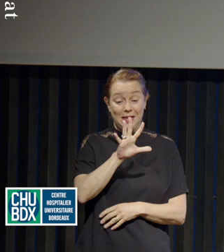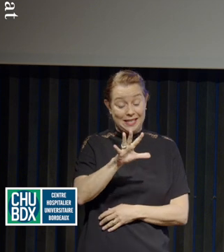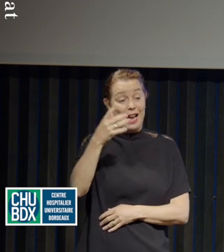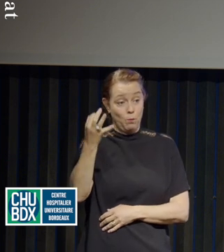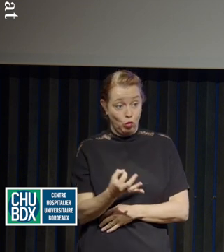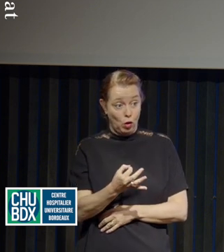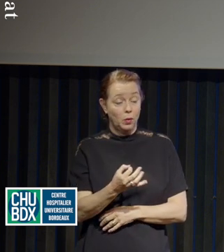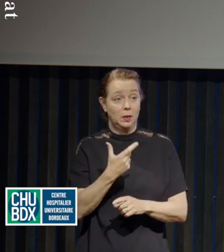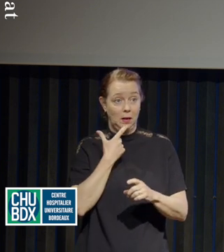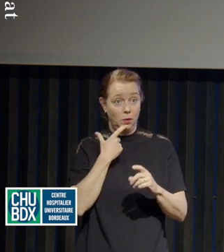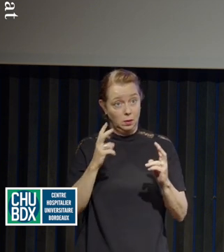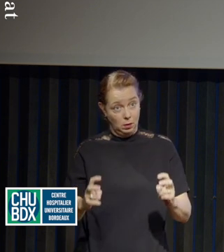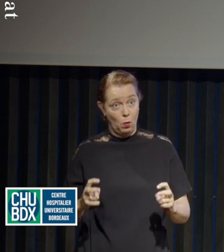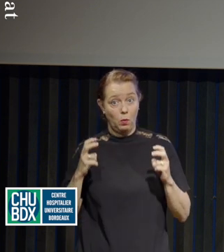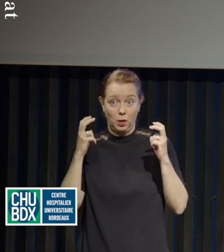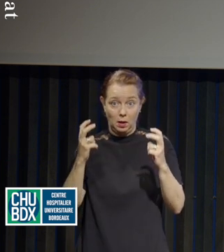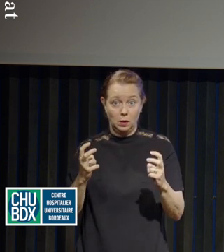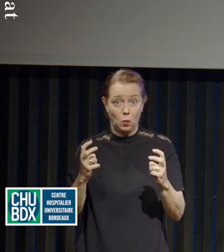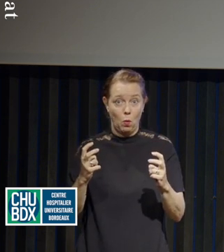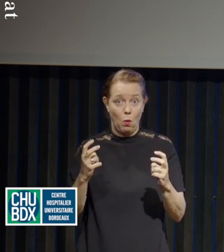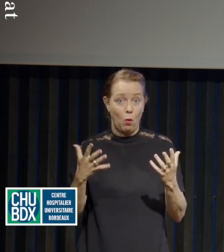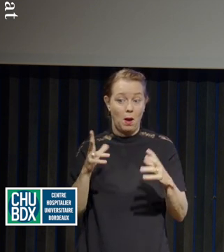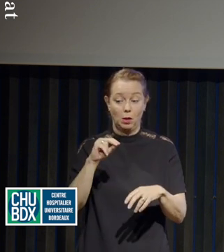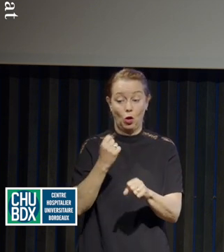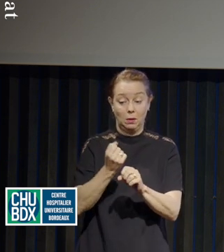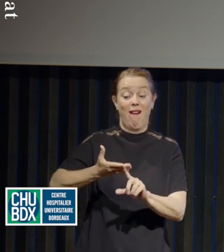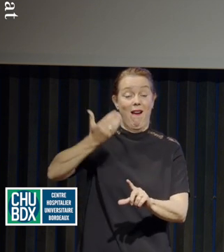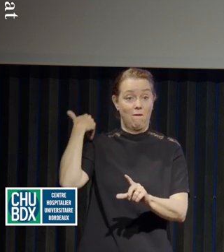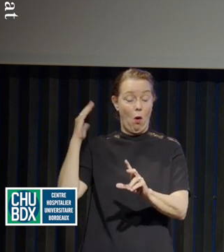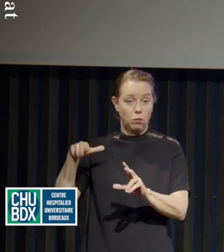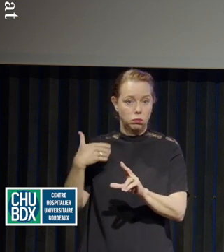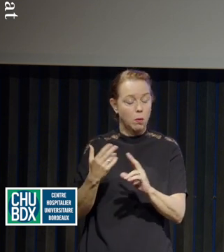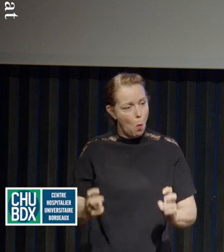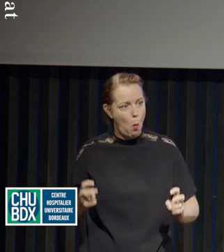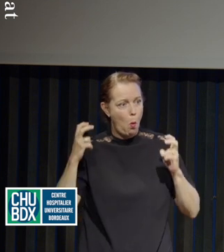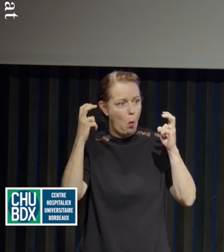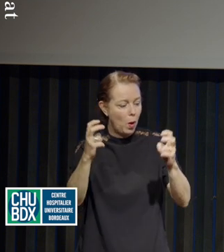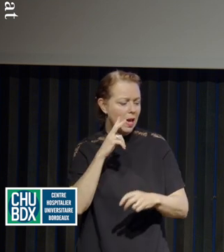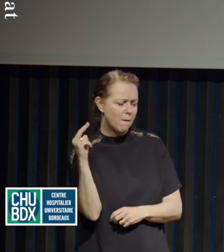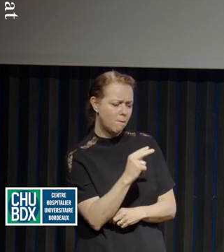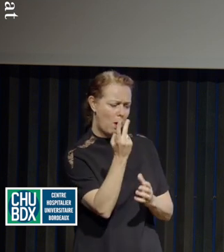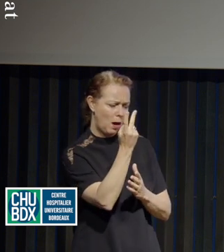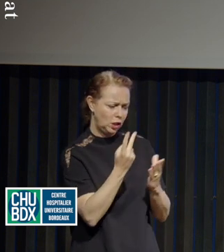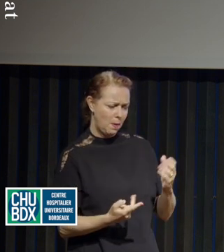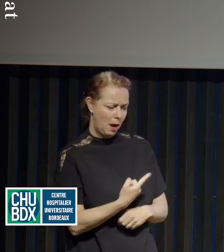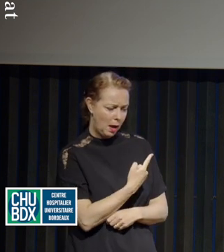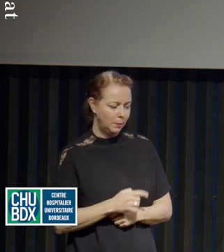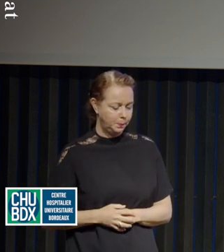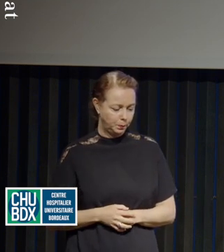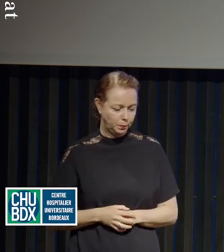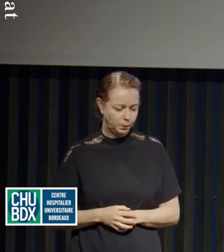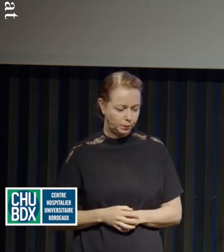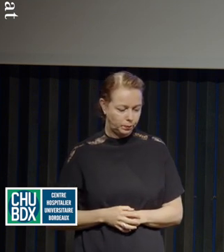ce qui correspondait à une hausse importante dans les 30 années précédentes. Et ce qu'on voit sur ce schéma, c'est que